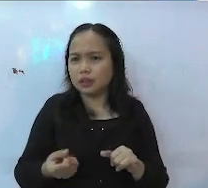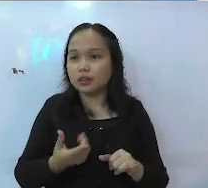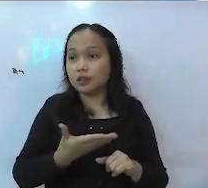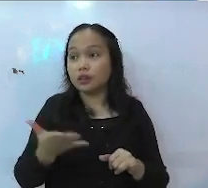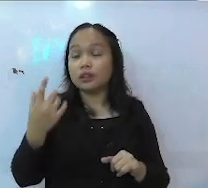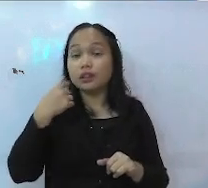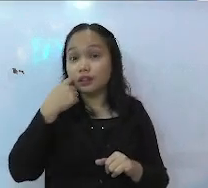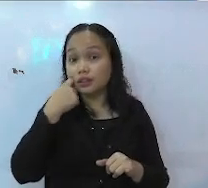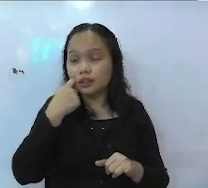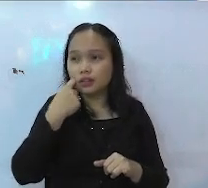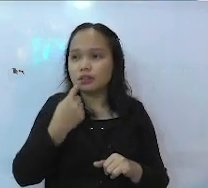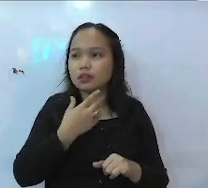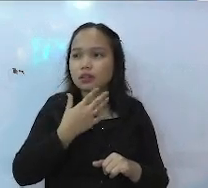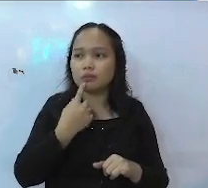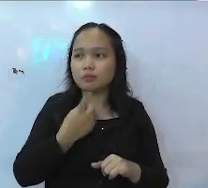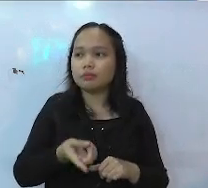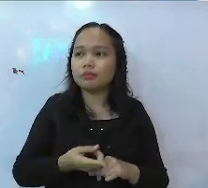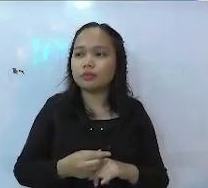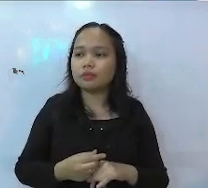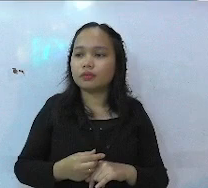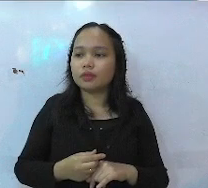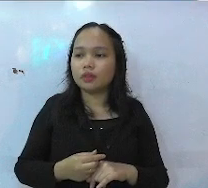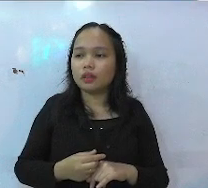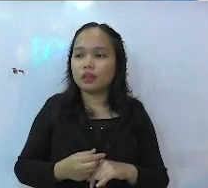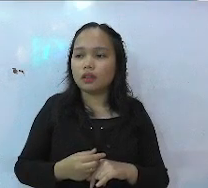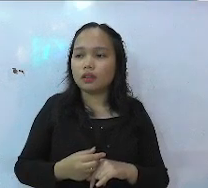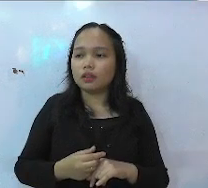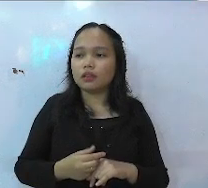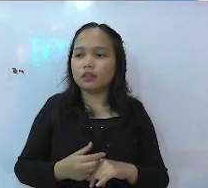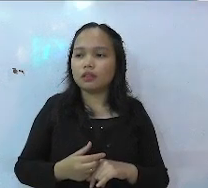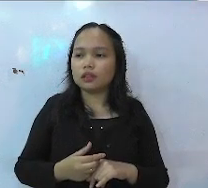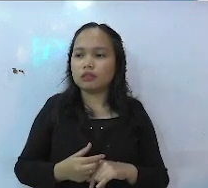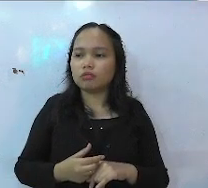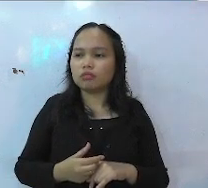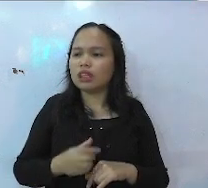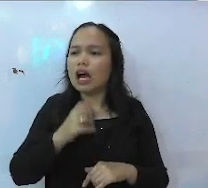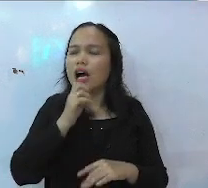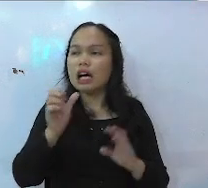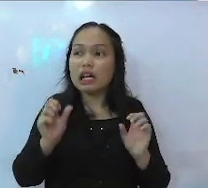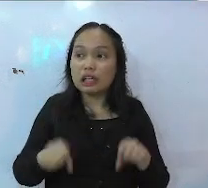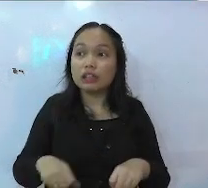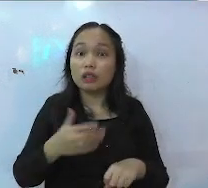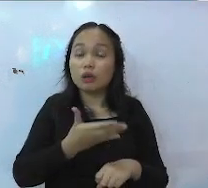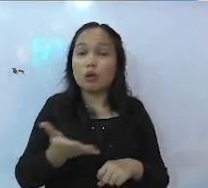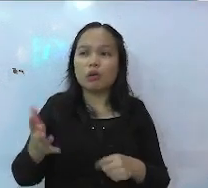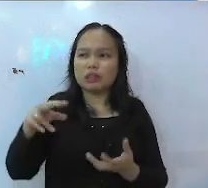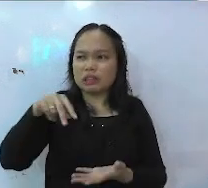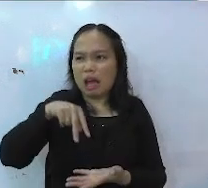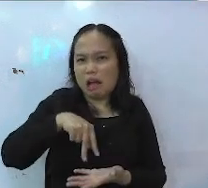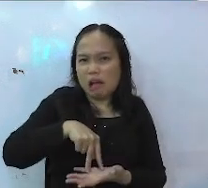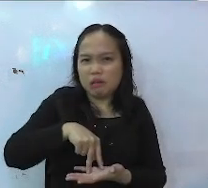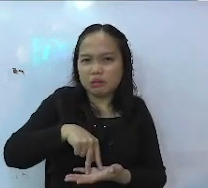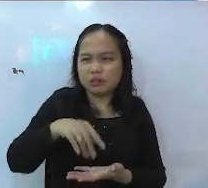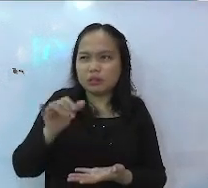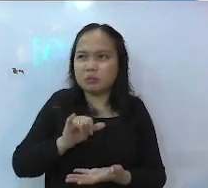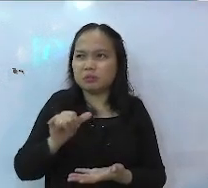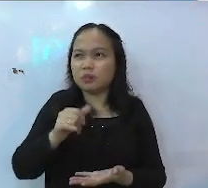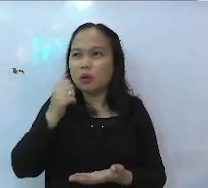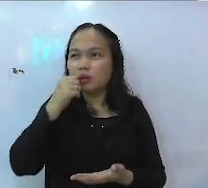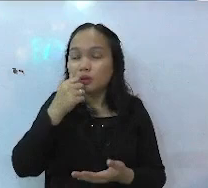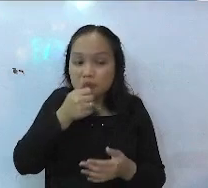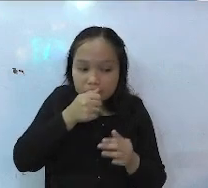kanina hindi mo hindi hindi hindi pupwede na yung stand up mo laging ano eh ah papasok